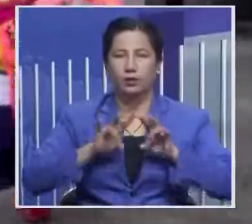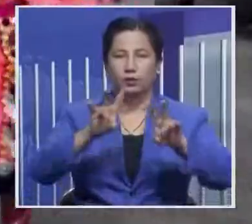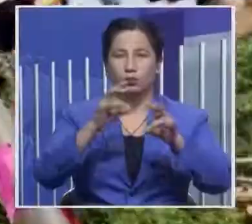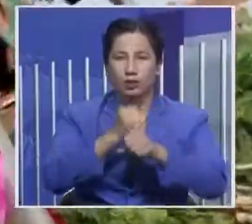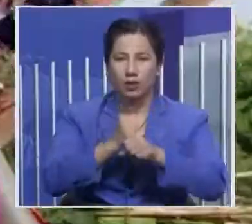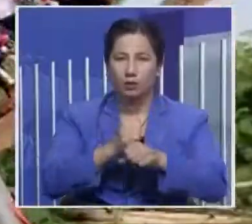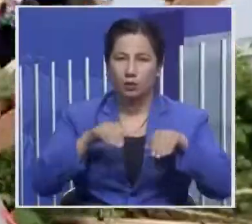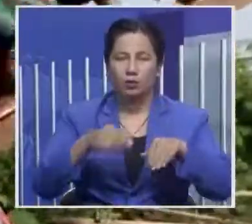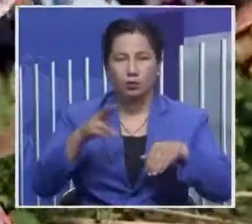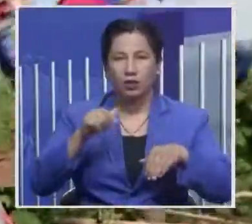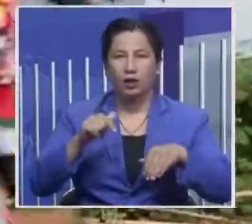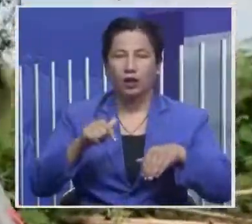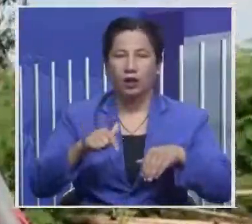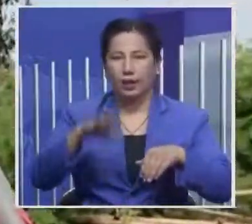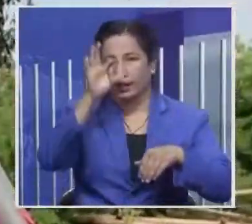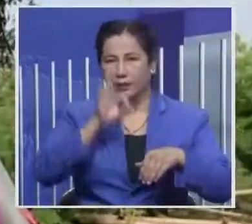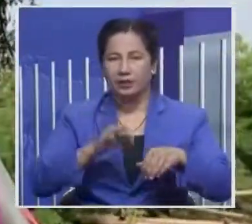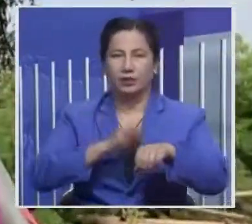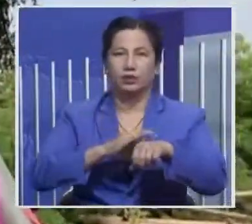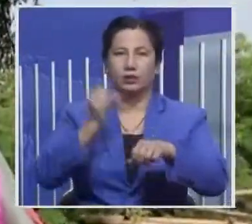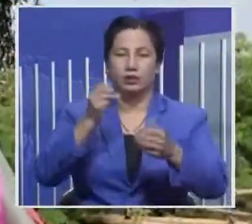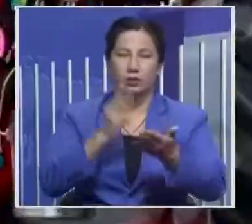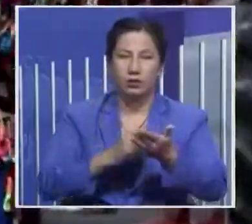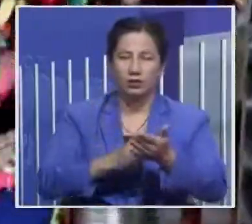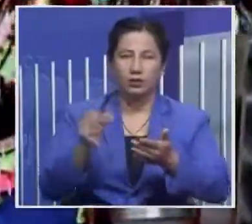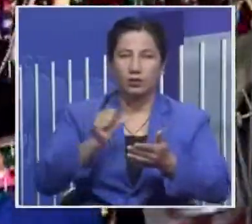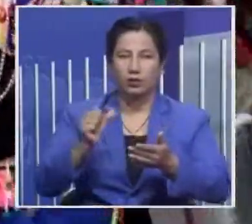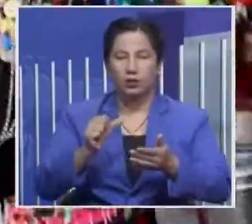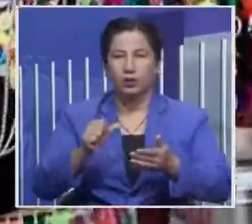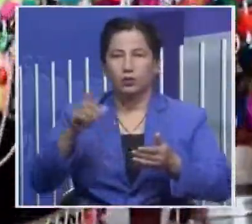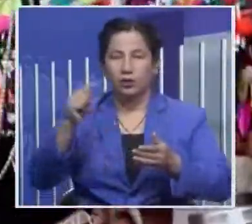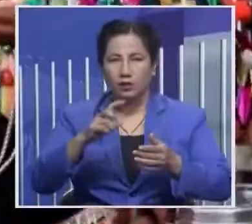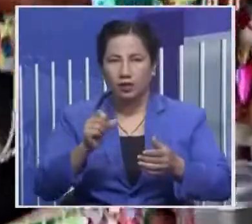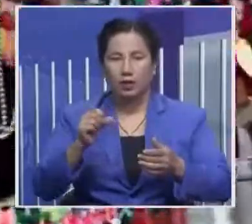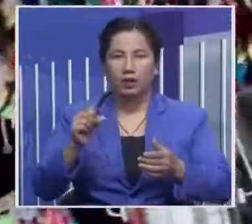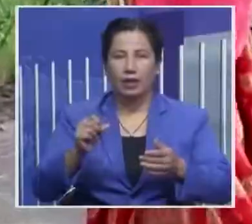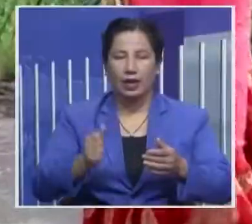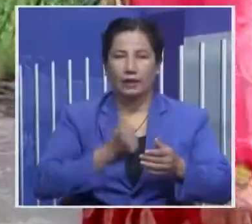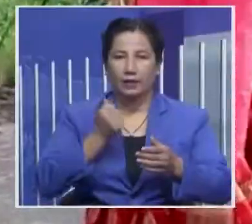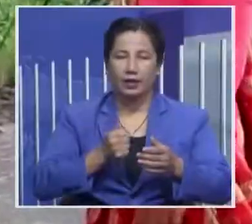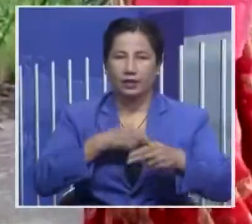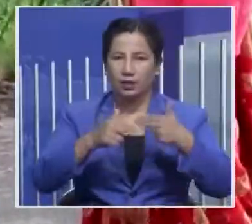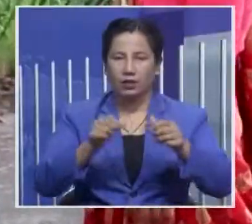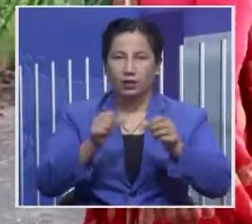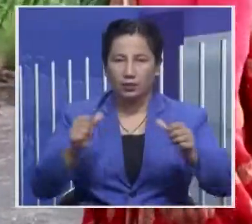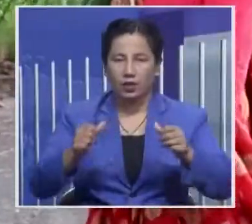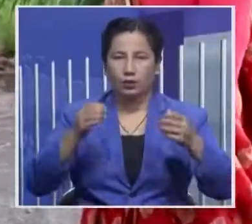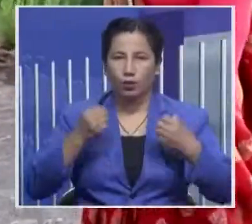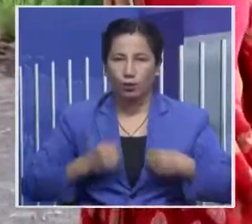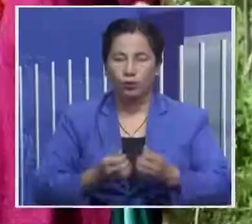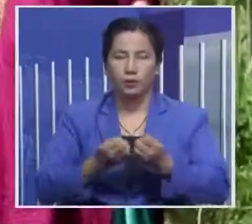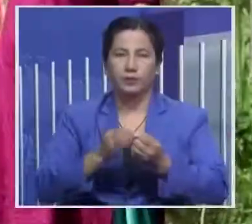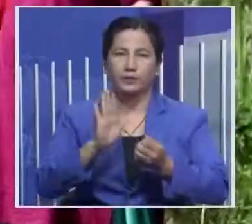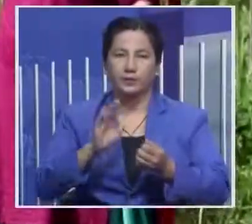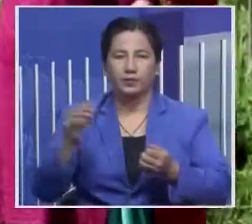पर्दैन थियो। तर अहिले विशेष अवसरमा मात्रै उनीहरू घघरिया, अंगिया र उनिया लगायतका परम्परागत पहिरन लगाउने